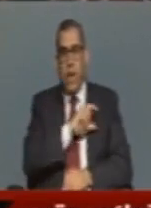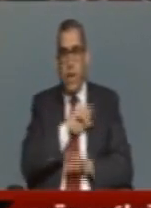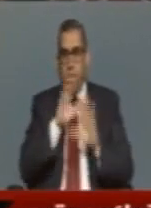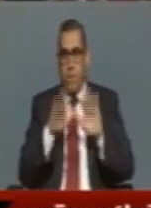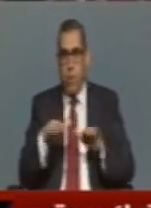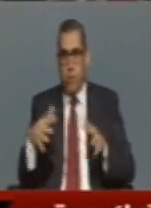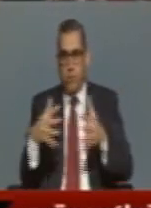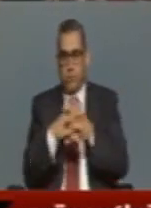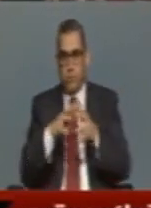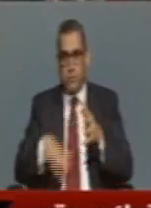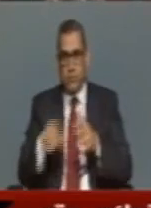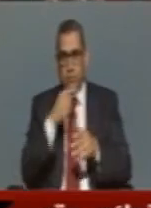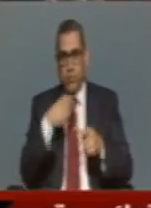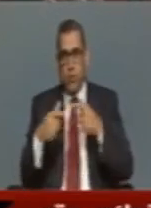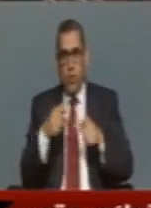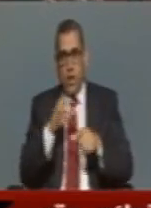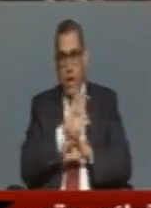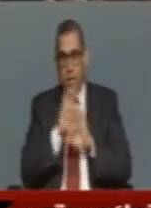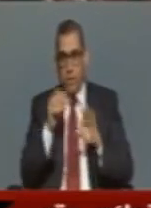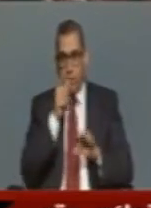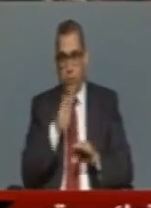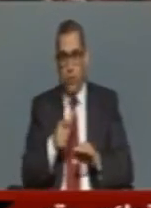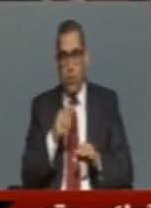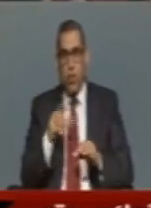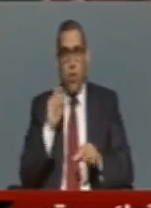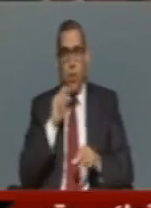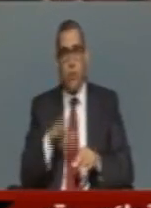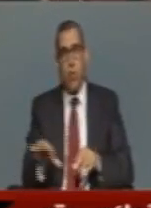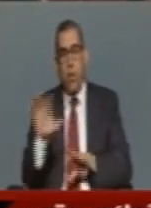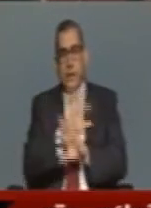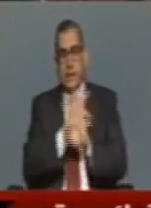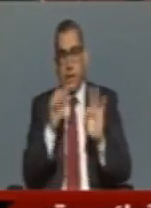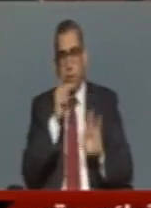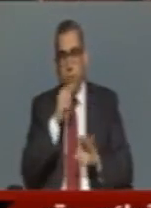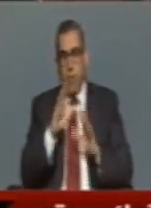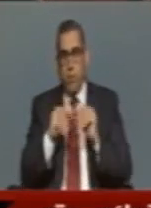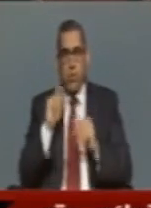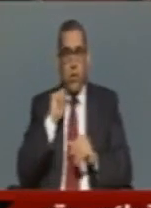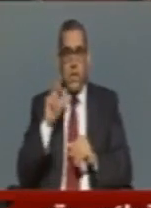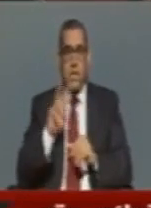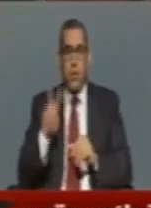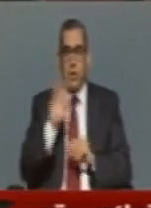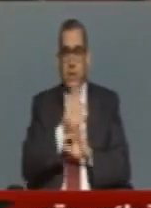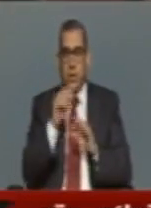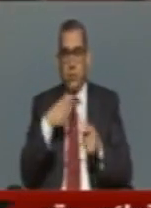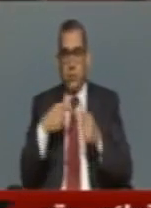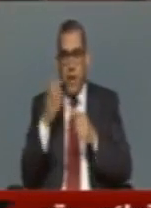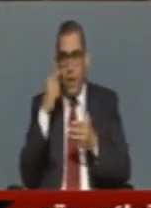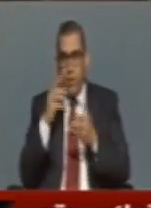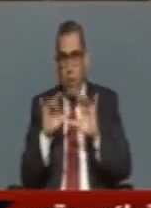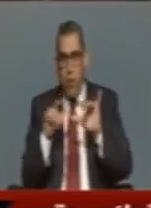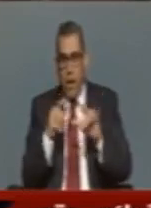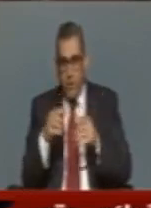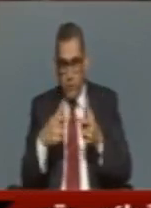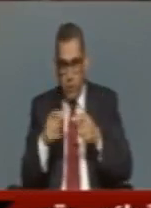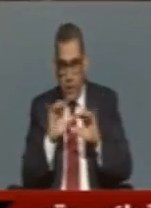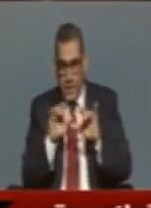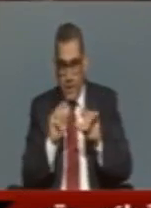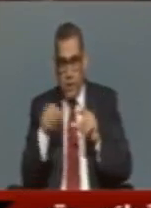امتحنوا إلكتروني في على مستوى الجمهورية. صححنا إلكتروني للثانوية العامة الام سي